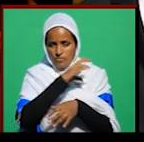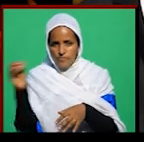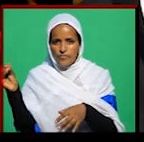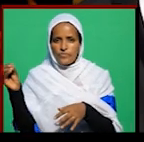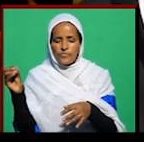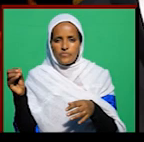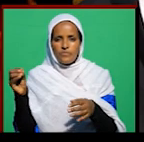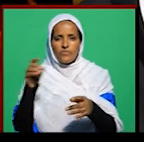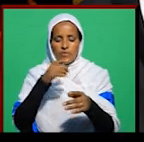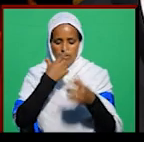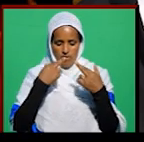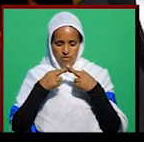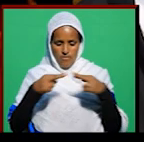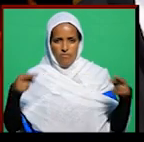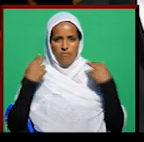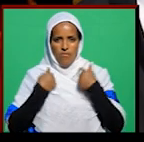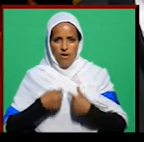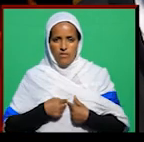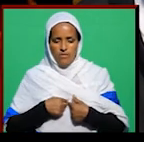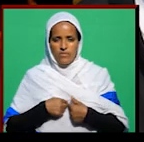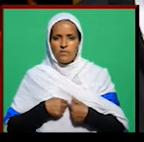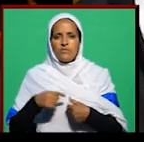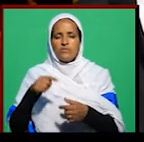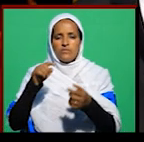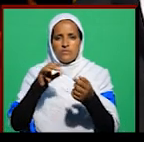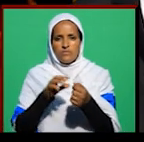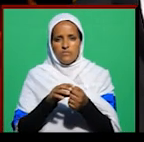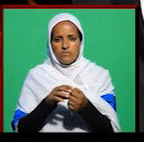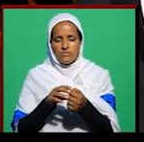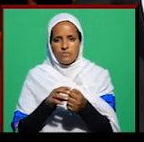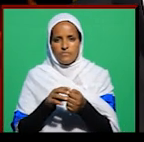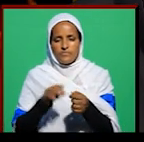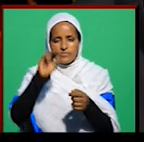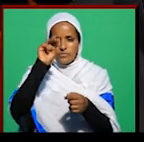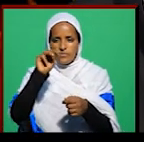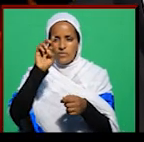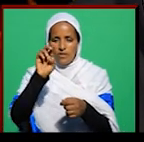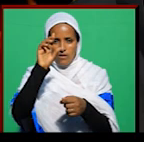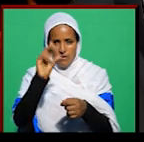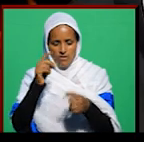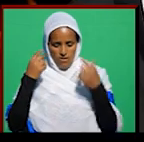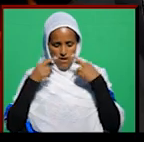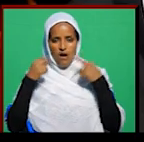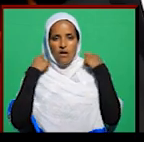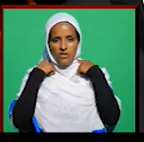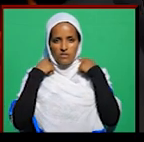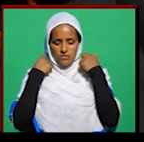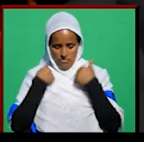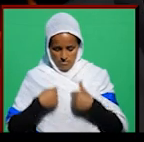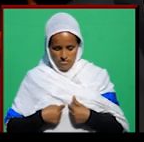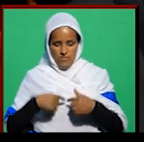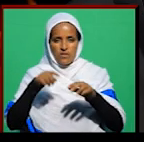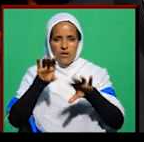ይህንና ወከመ ማይተብ ጹረኒ በመዝራእትከ እነሆ እንደ ማተብ በጫንካህ ላይ በአንገት ላይ